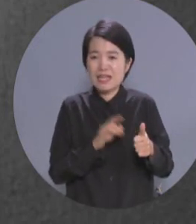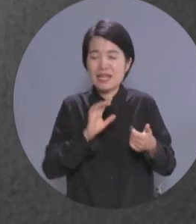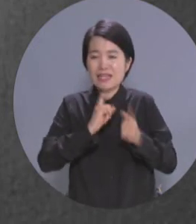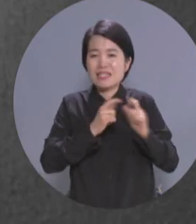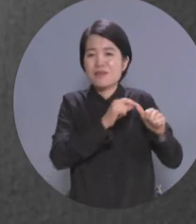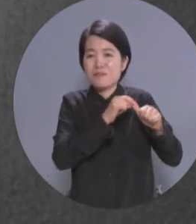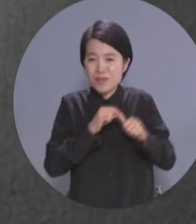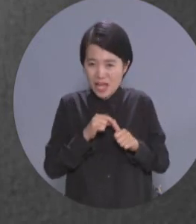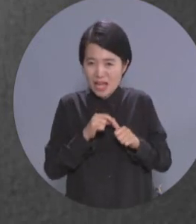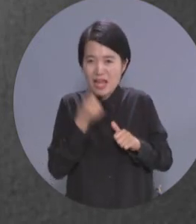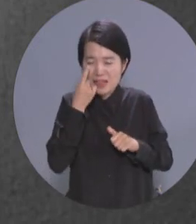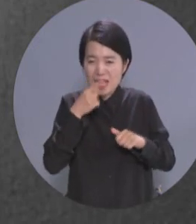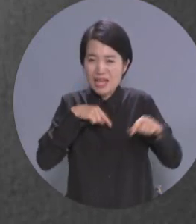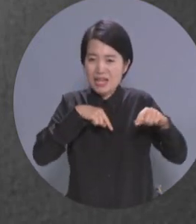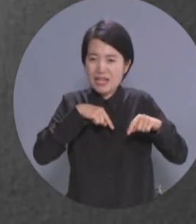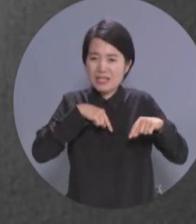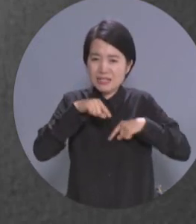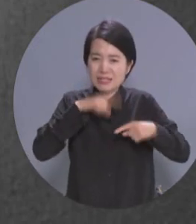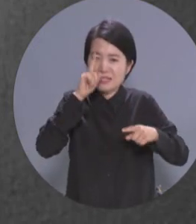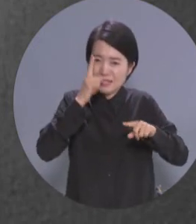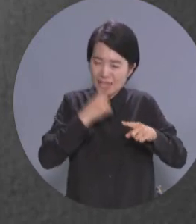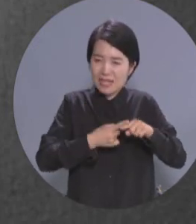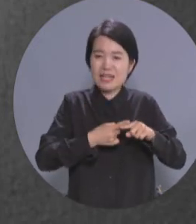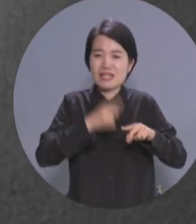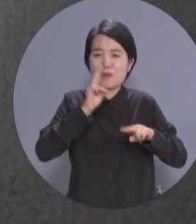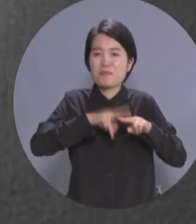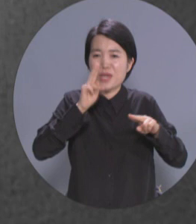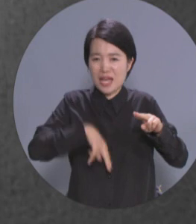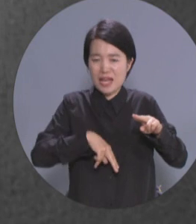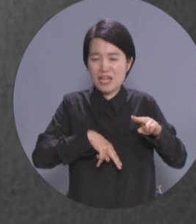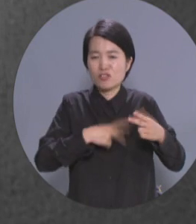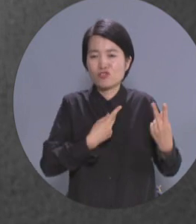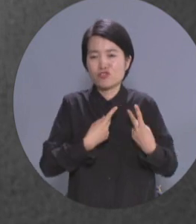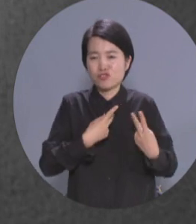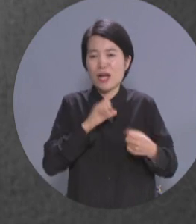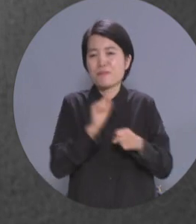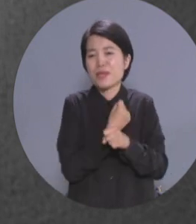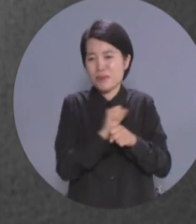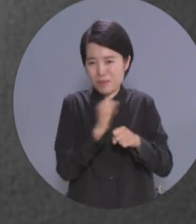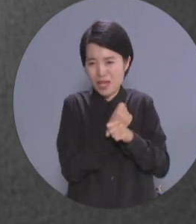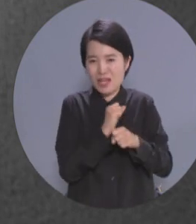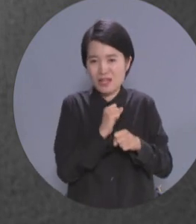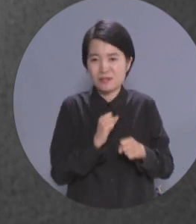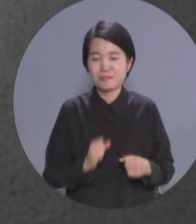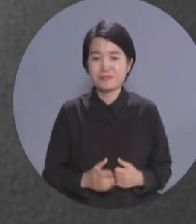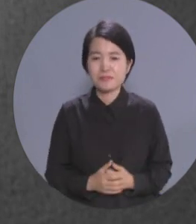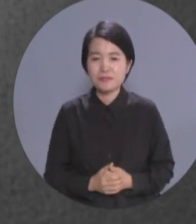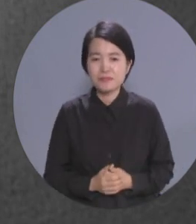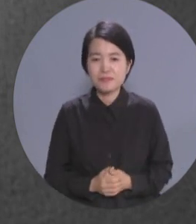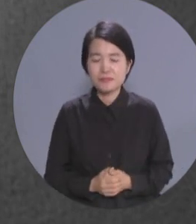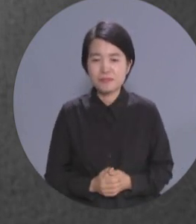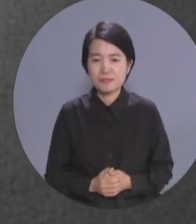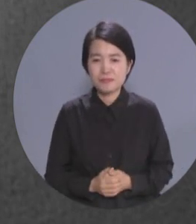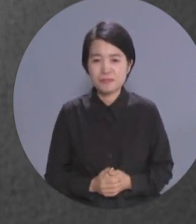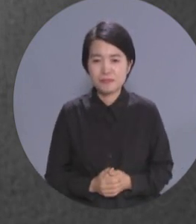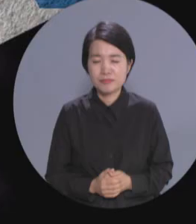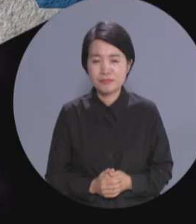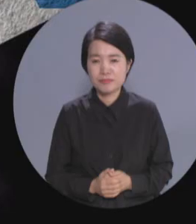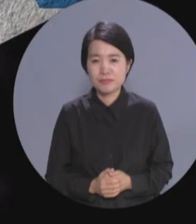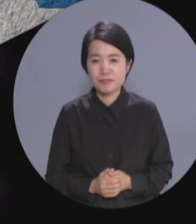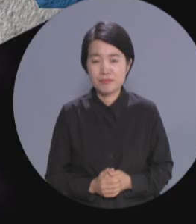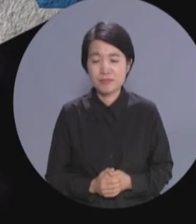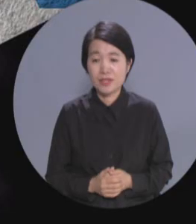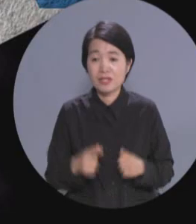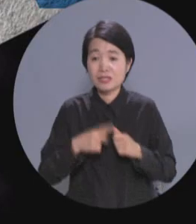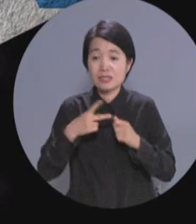논란이었습니다깐 한월 정도 그때 이사장을 하고 사를 쓰고 또 나가는 걸로